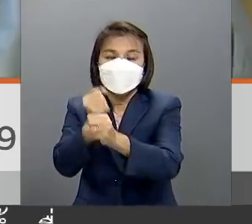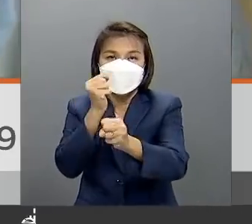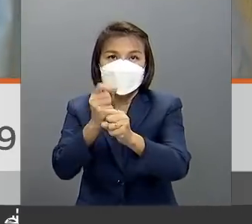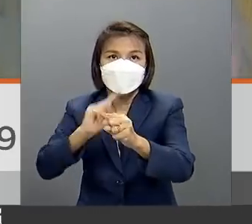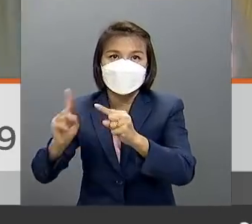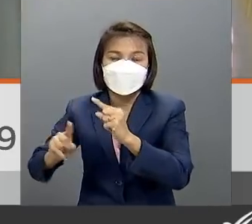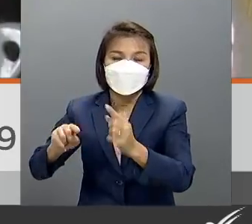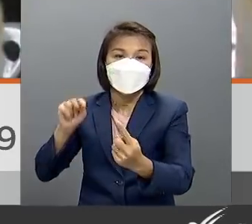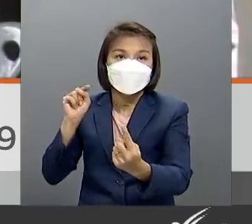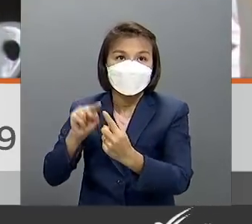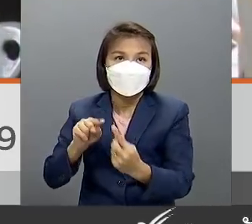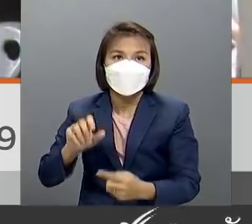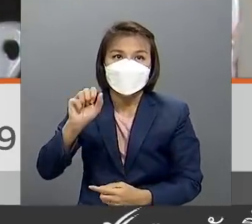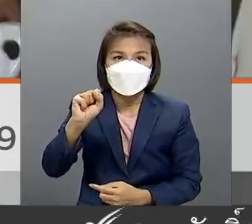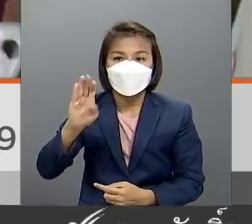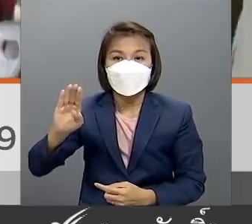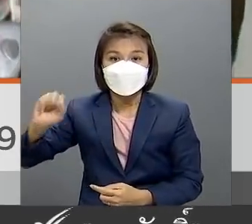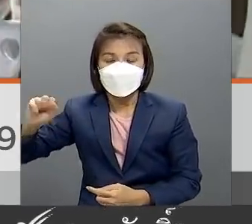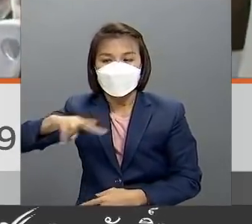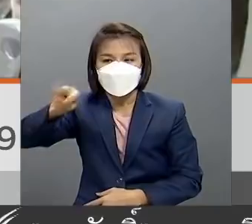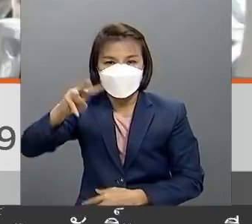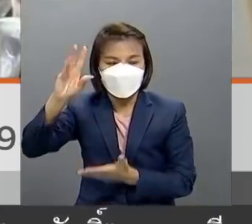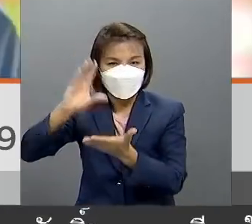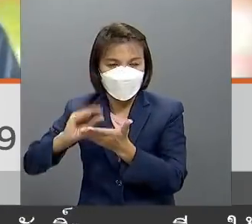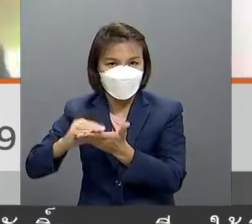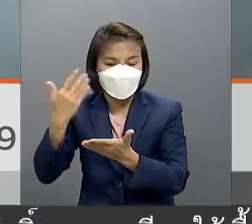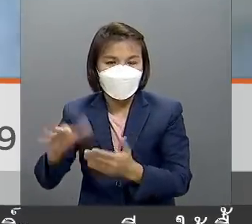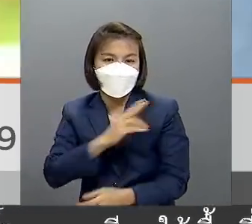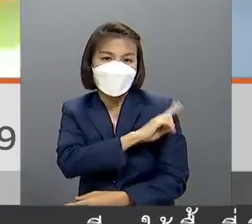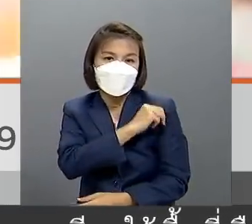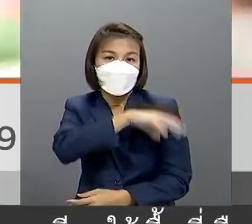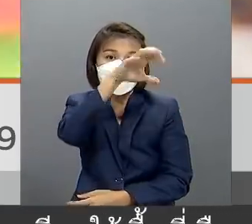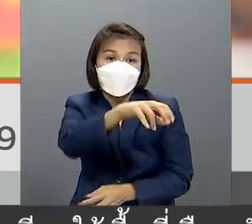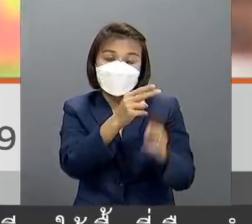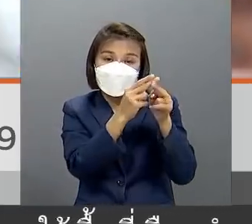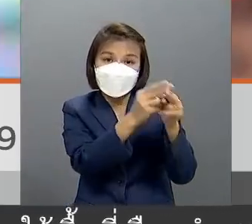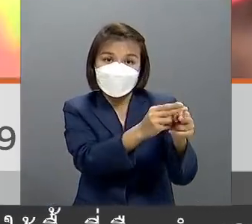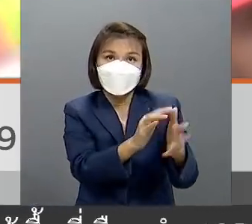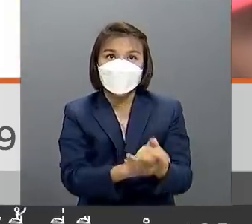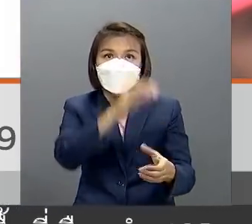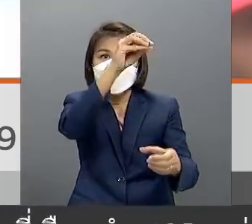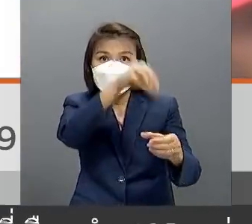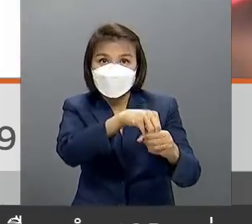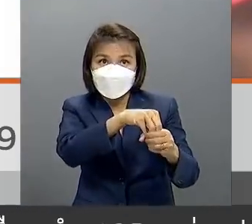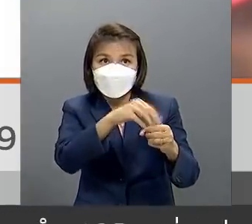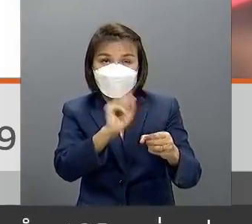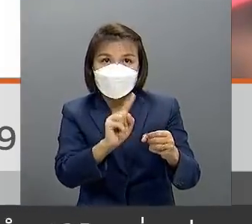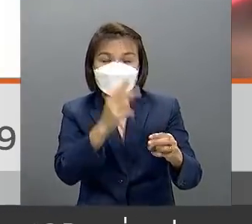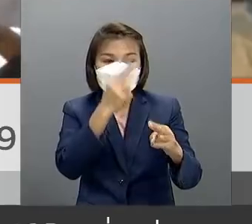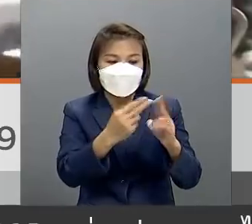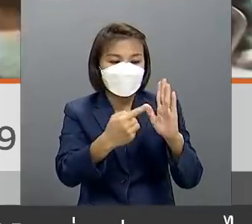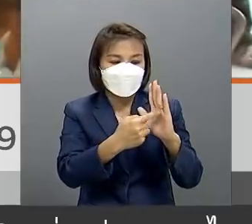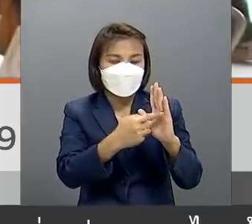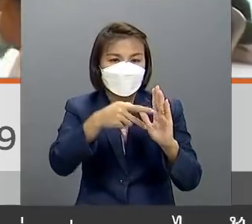สอบข้อเท็จจริงแล้วนะคะก็พบว่าโรงพยาบาลเอกชนดังกล่าวเนี่ยตั้งอยู่ที่ย่านเทพารักษ์จังหวัดสมุทรปราการค่ะ